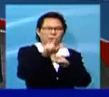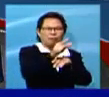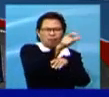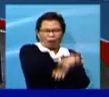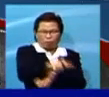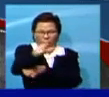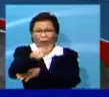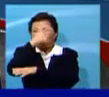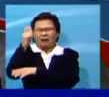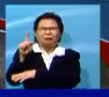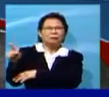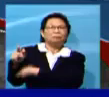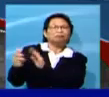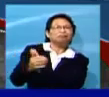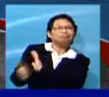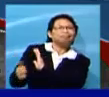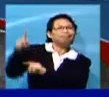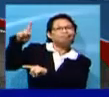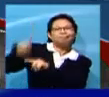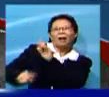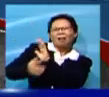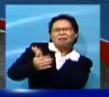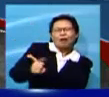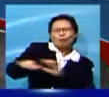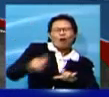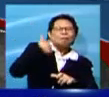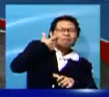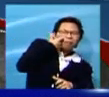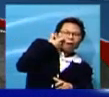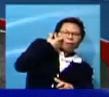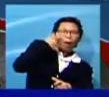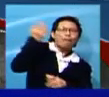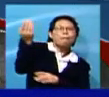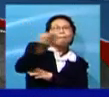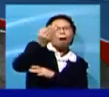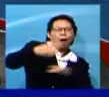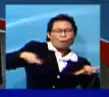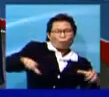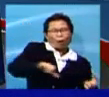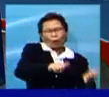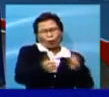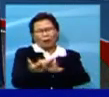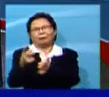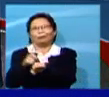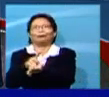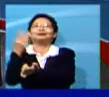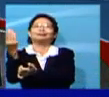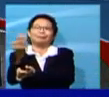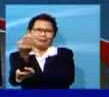mereka sebenarnya tidak layak melakukan prosedur kecantikan yang kebiasaannya dijalankan doktor.